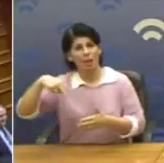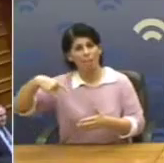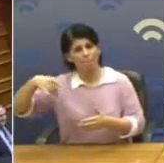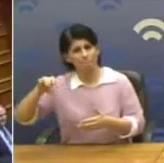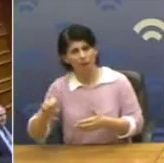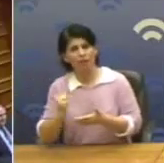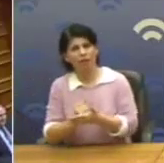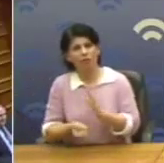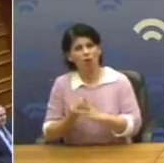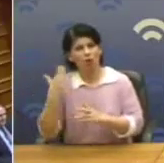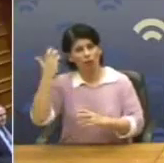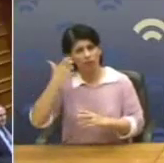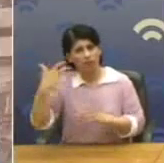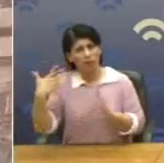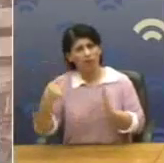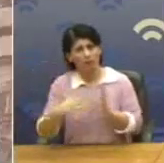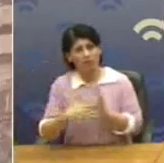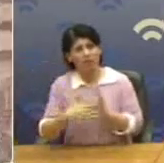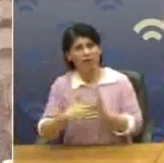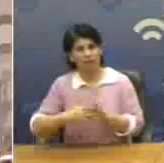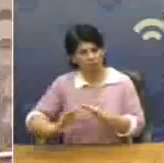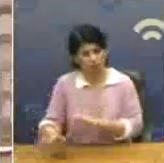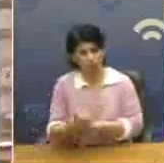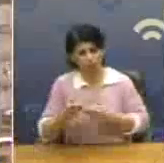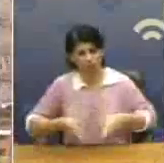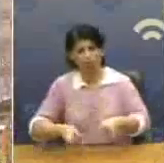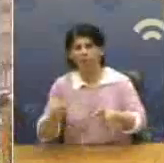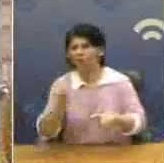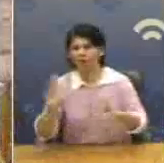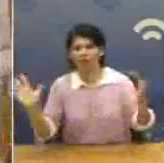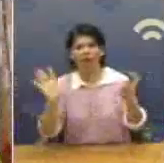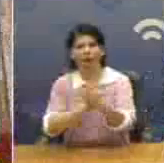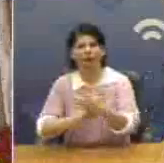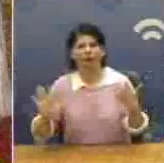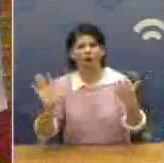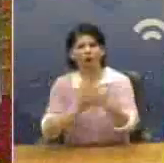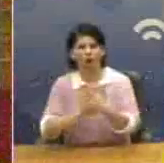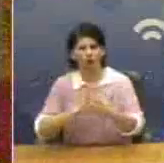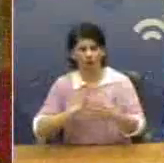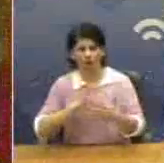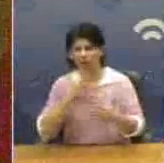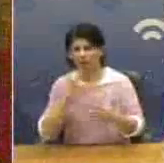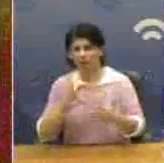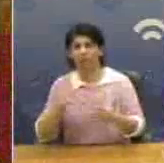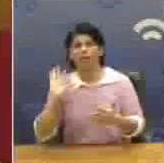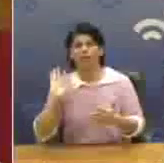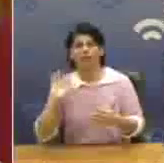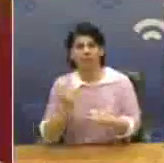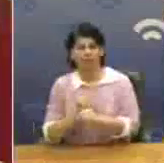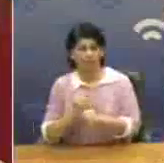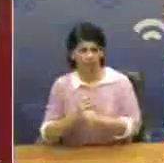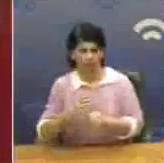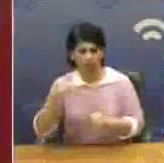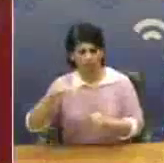επιστήμονες, 5.500 θα βρεθούν στον δρόμο. Δεν είναι αόρατοι άνθρωποι αυτοί. Επειδή δεν ασχολούνται τα μέσα ενημέρωσης μαζί τους,